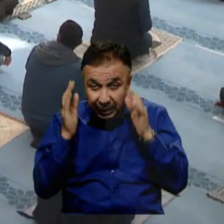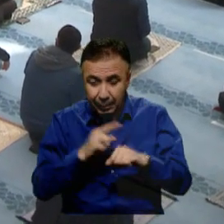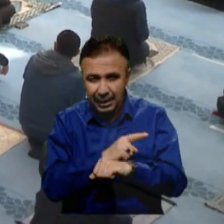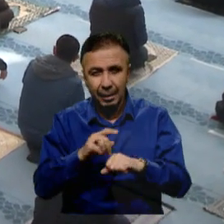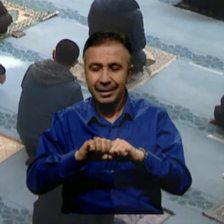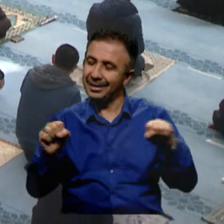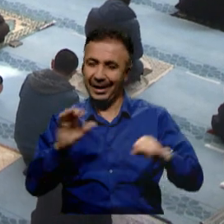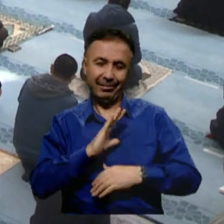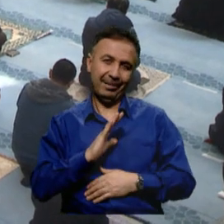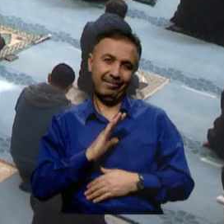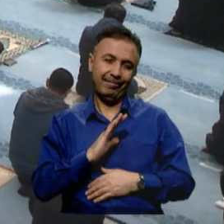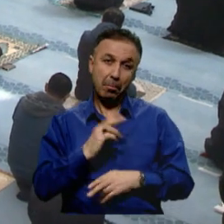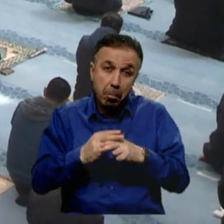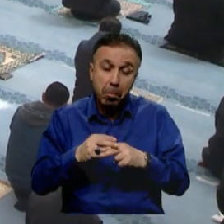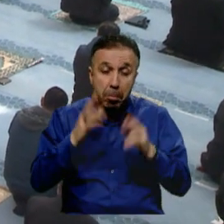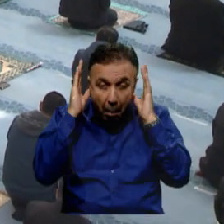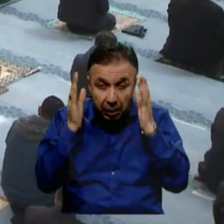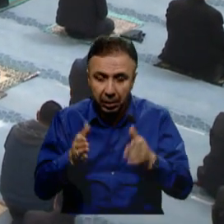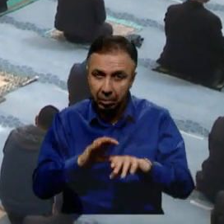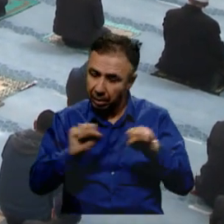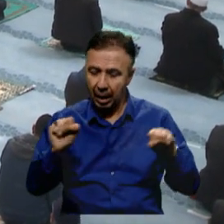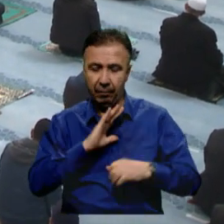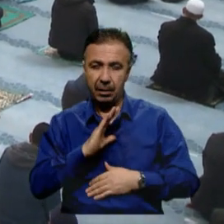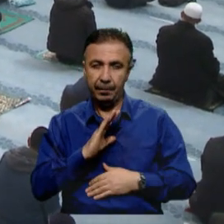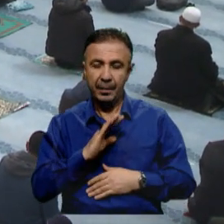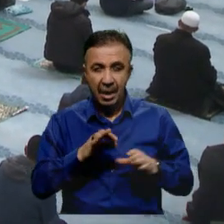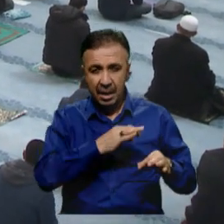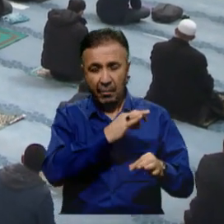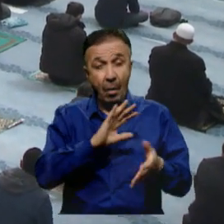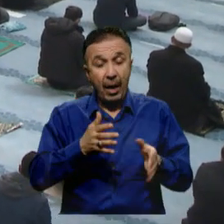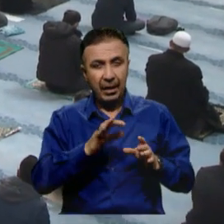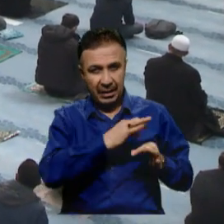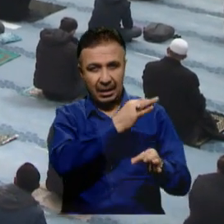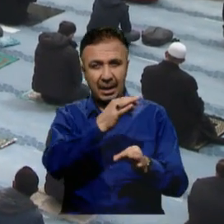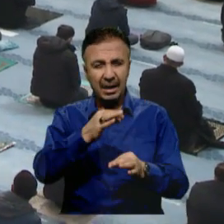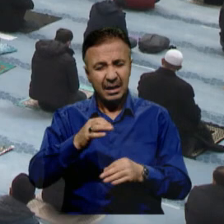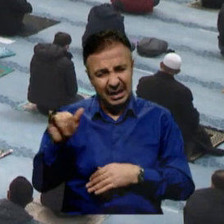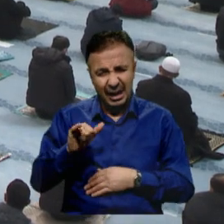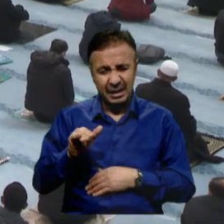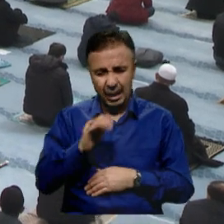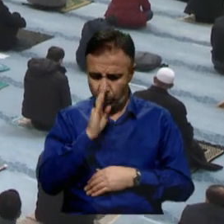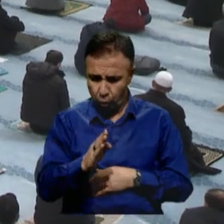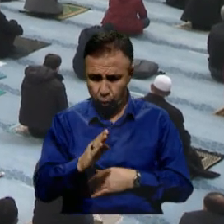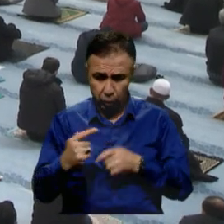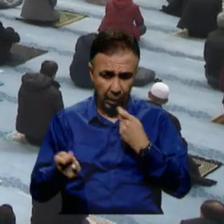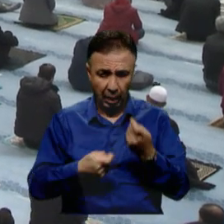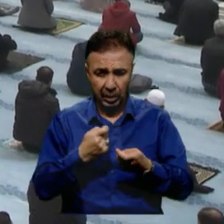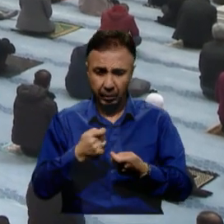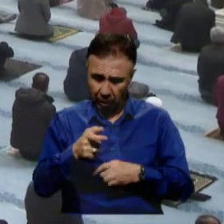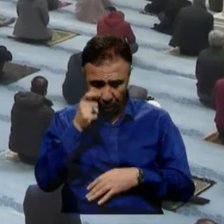ettik. Veya insanların yanında çok dürüst davranıyoruz. Sözümüze, davranışımıza dikkat